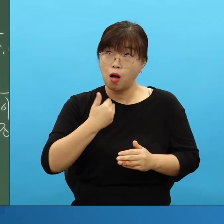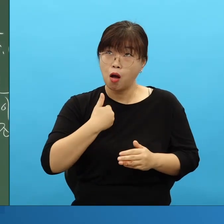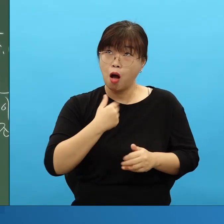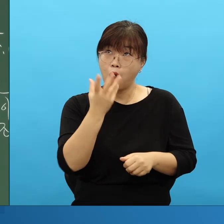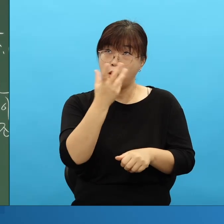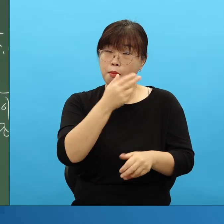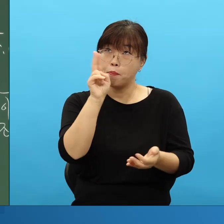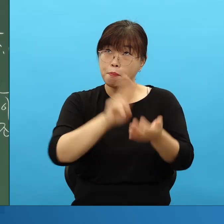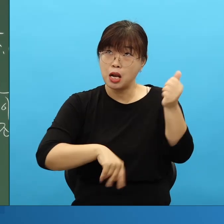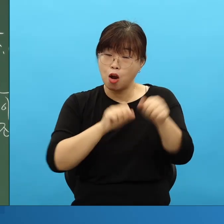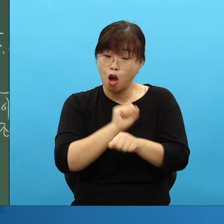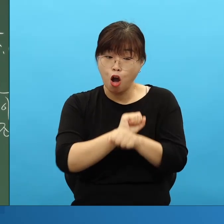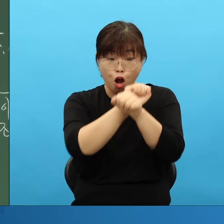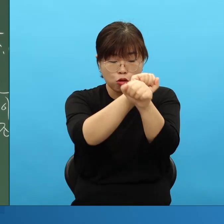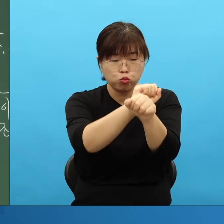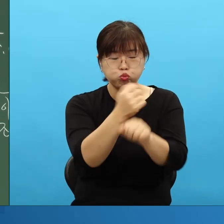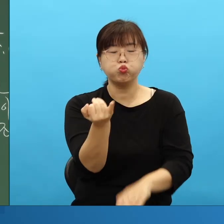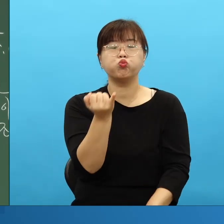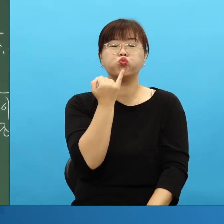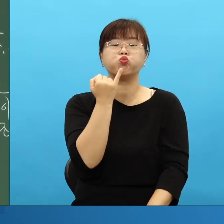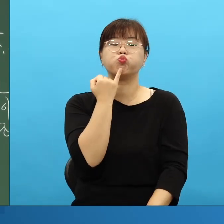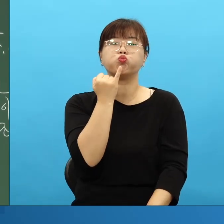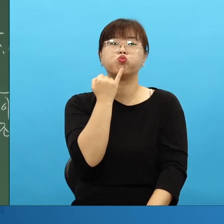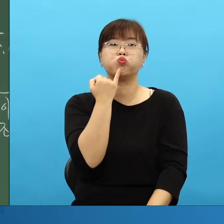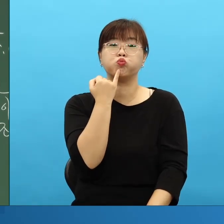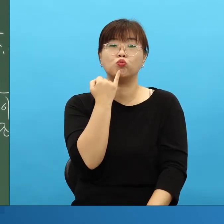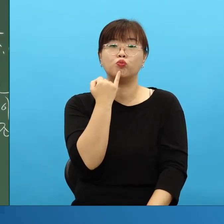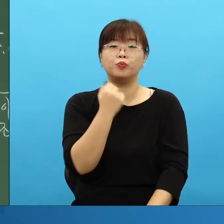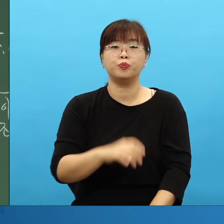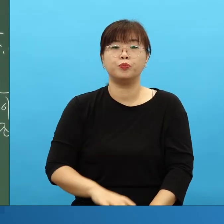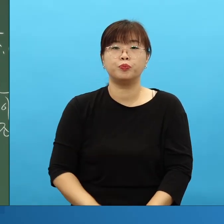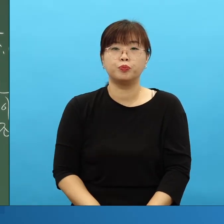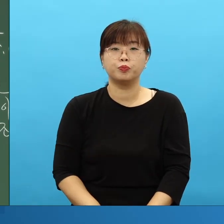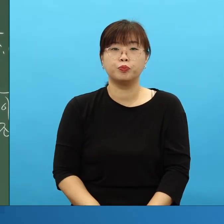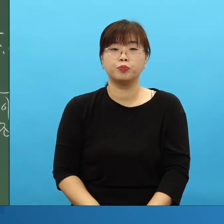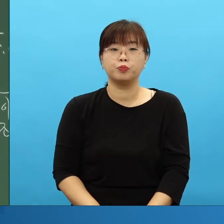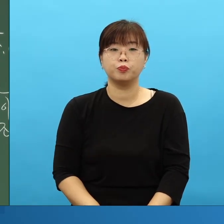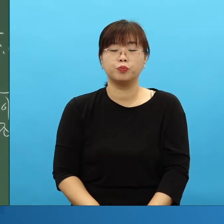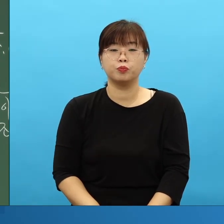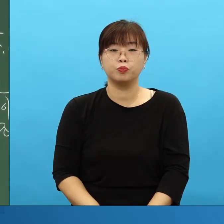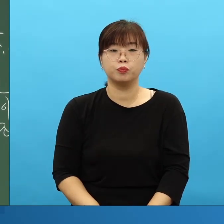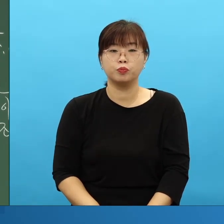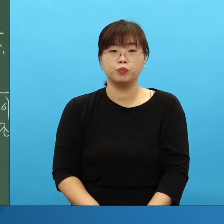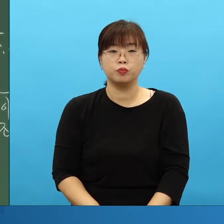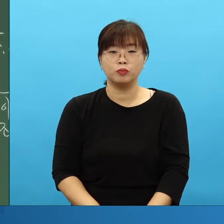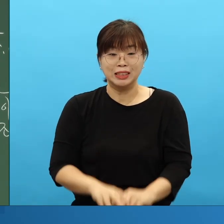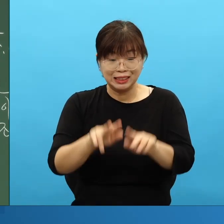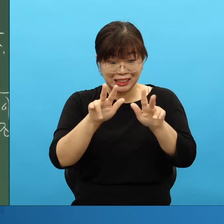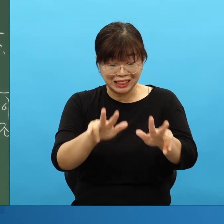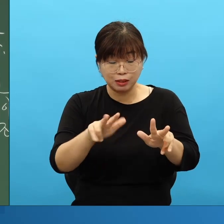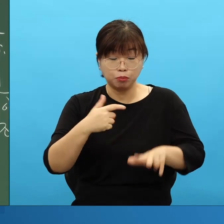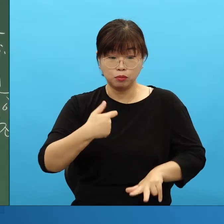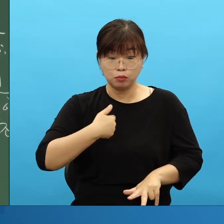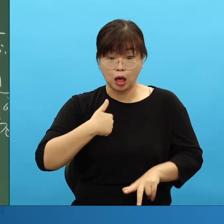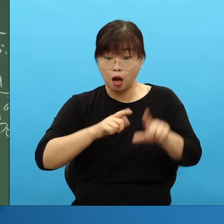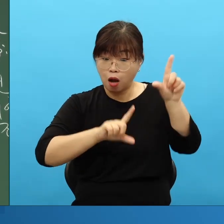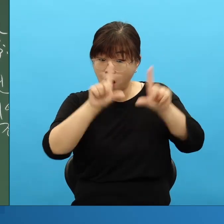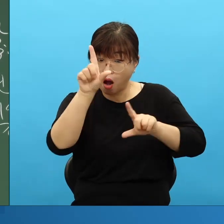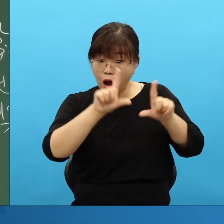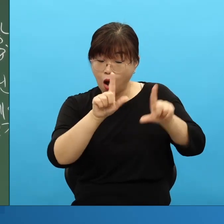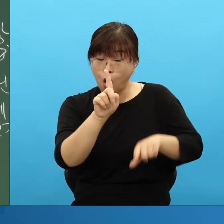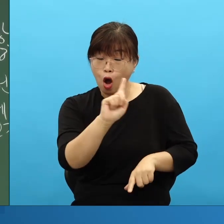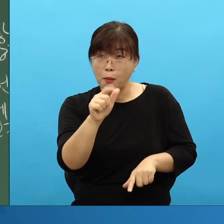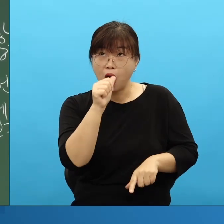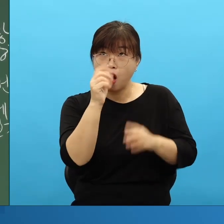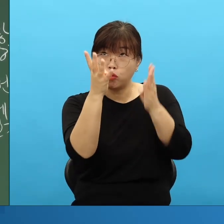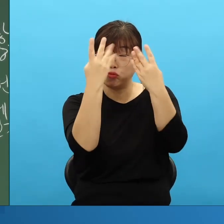when Joseph received this answer, even if when he went as a slave, it wasn't a problem. 예, 현실 보고 속으면 안 됩니다. 누명 쓰고 감옥